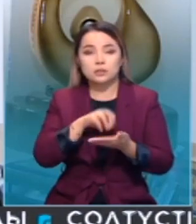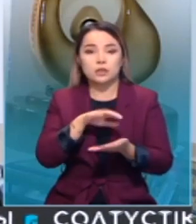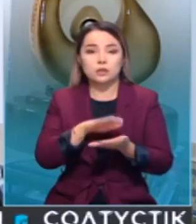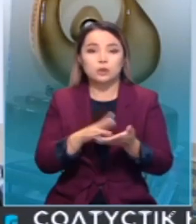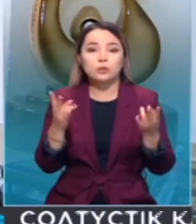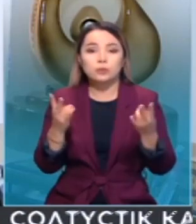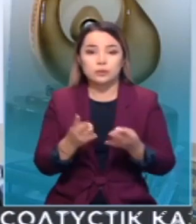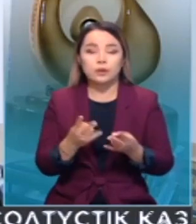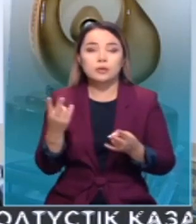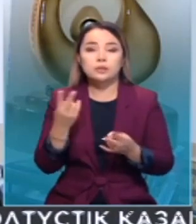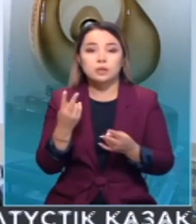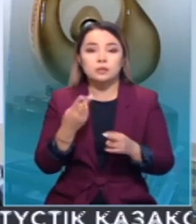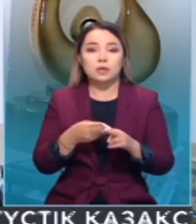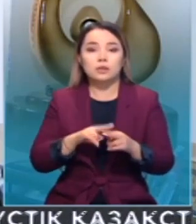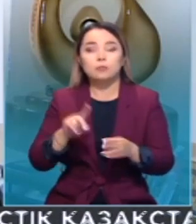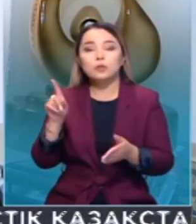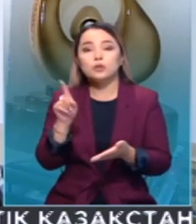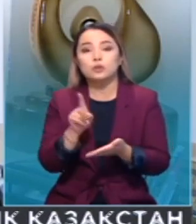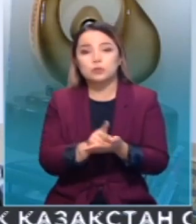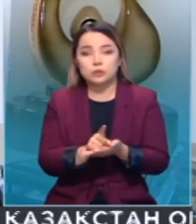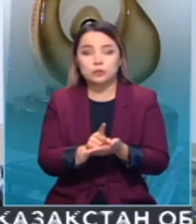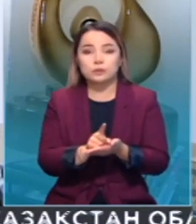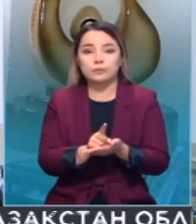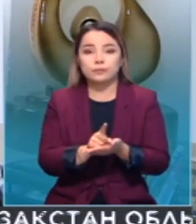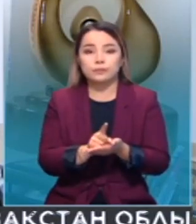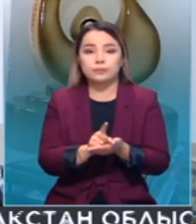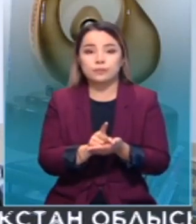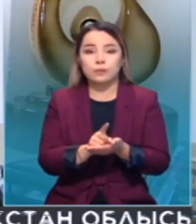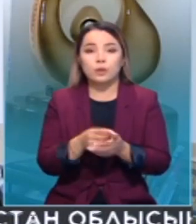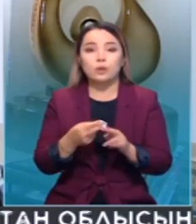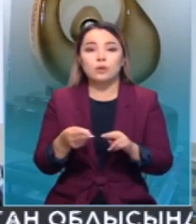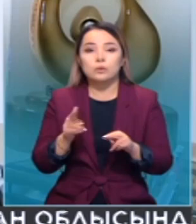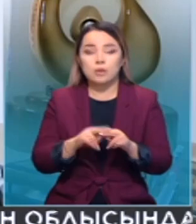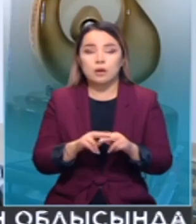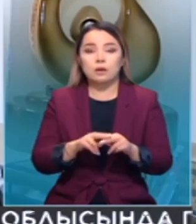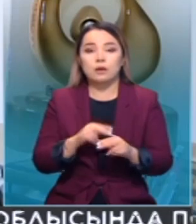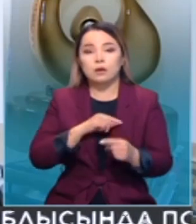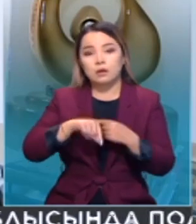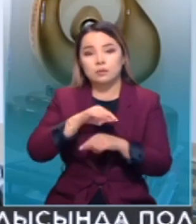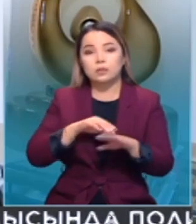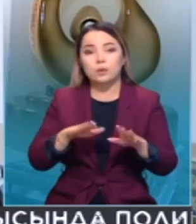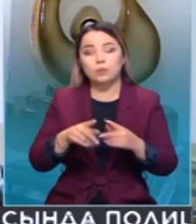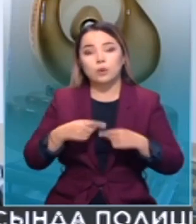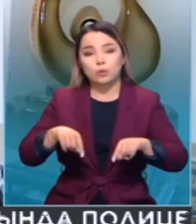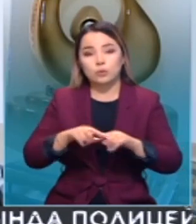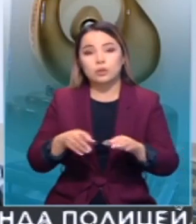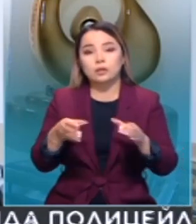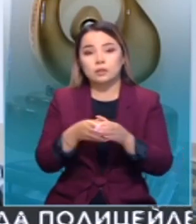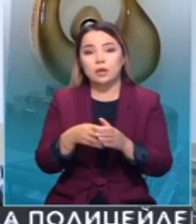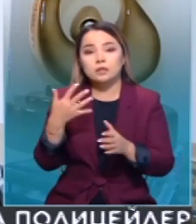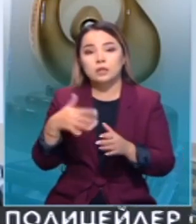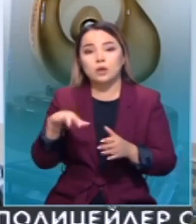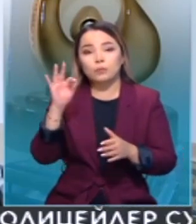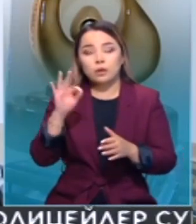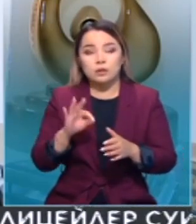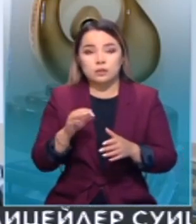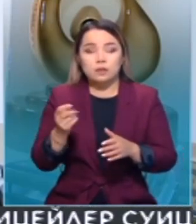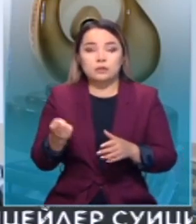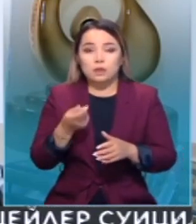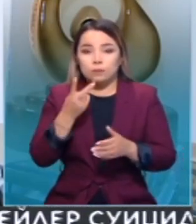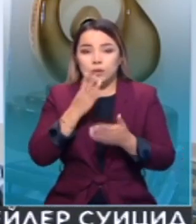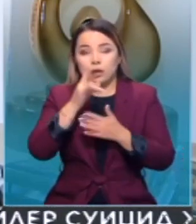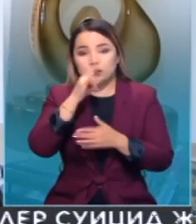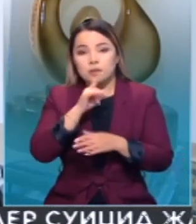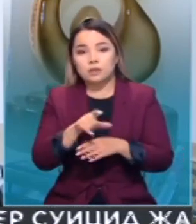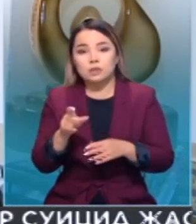керек. Екіншіден міндетті түрде ол кәсіпорынның құрылтайшысы ретінде 50% кемінде